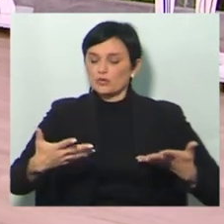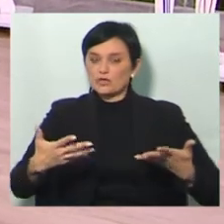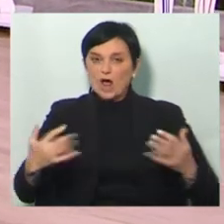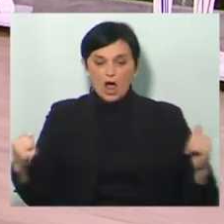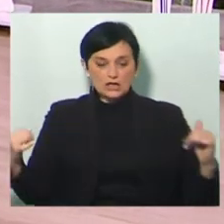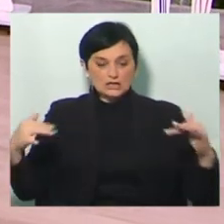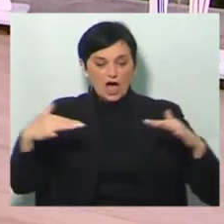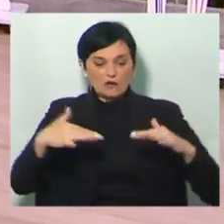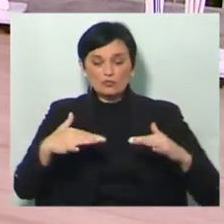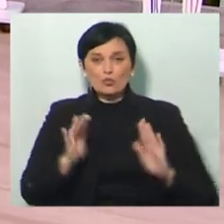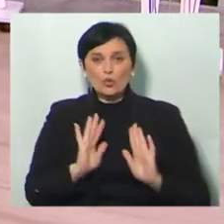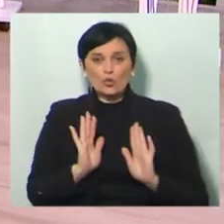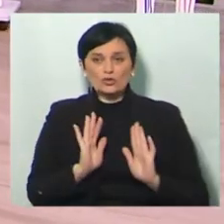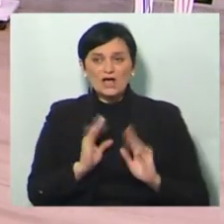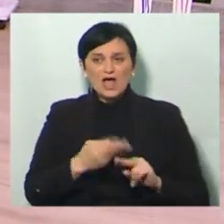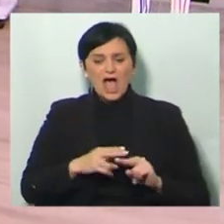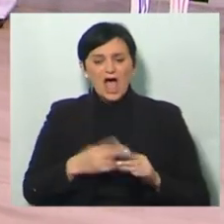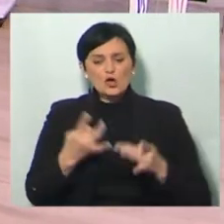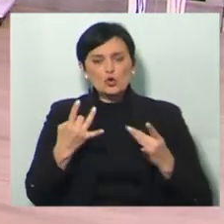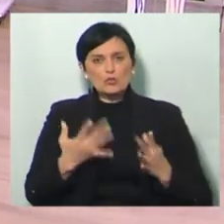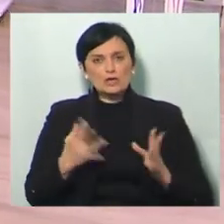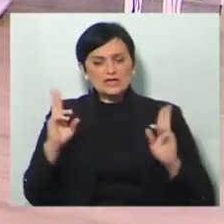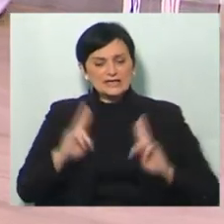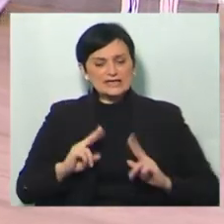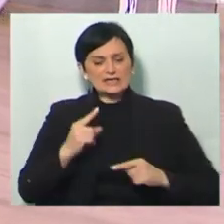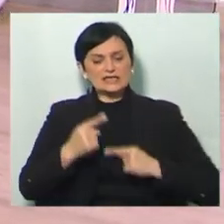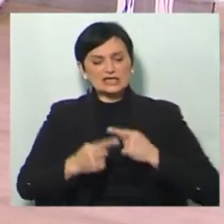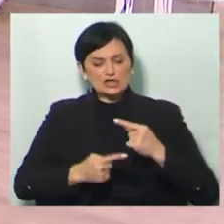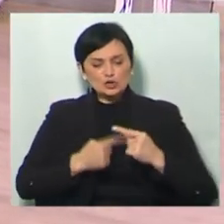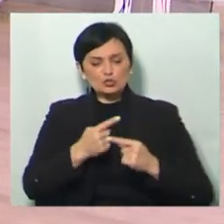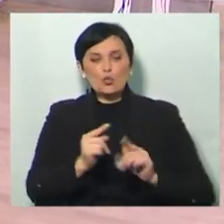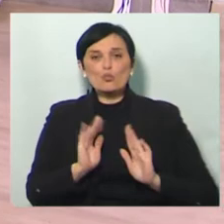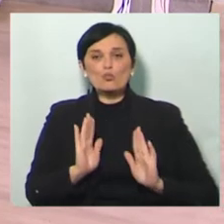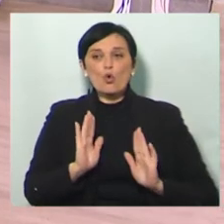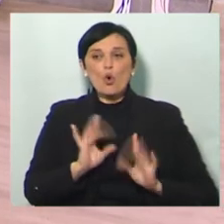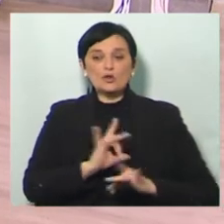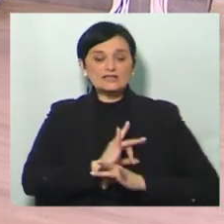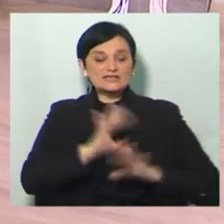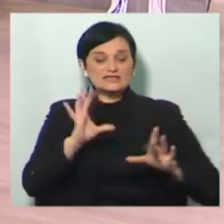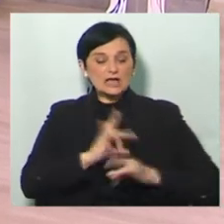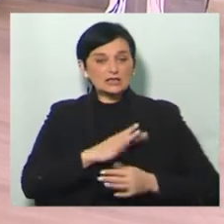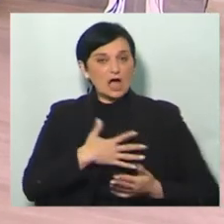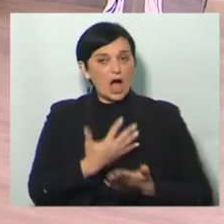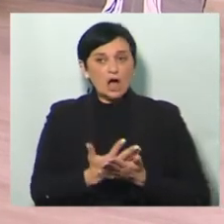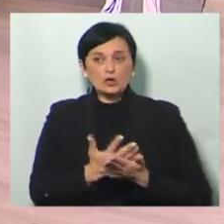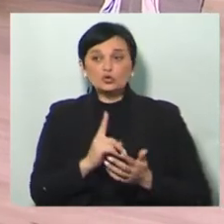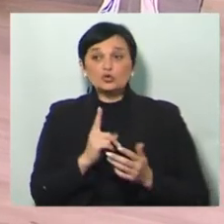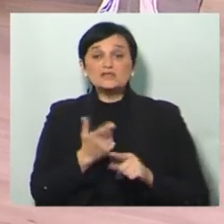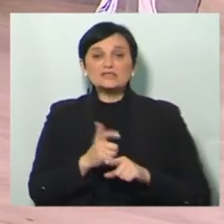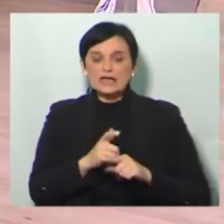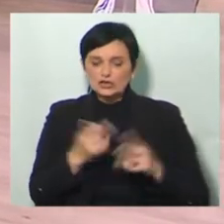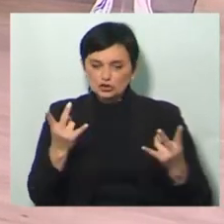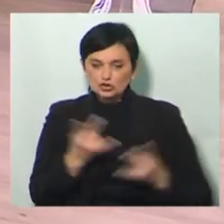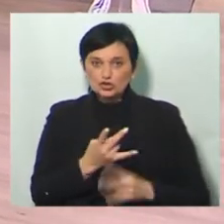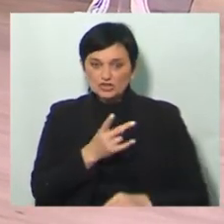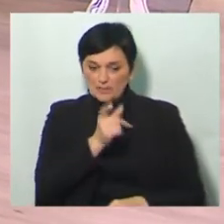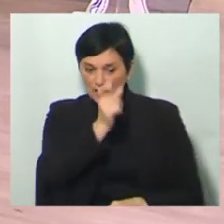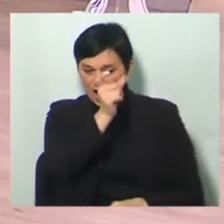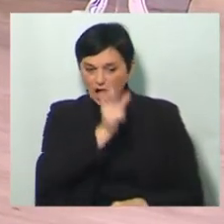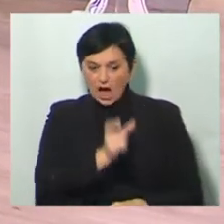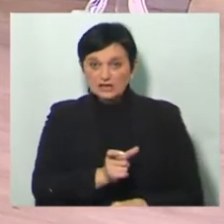თავმოყრა ადამიანების. ეს არ არის უბრალოდ რიტუალი ან მხოლოდ სადღესასწაულო აქტივობა. ეს ძალიან სჭირდება